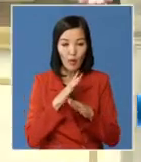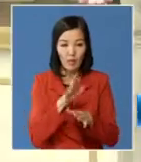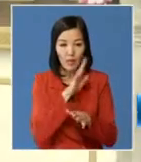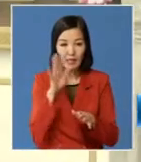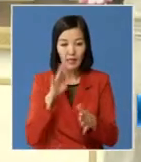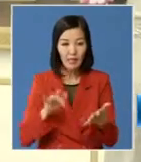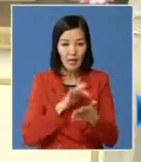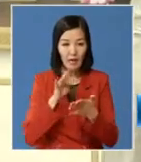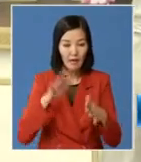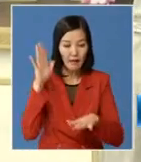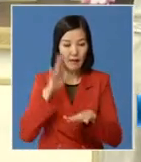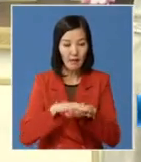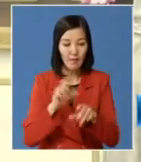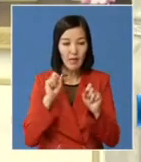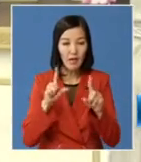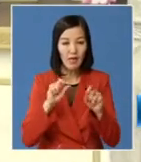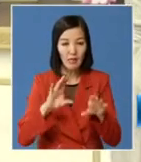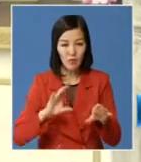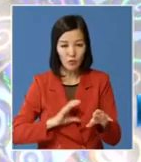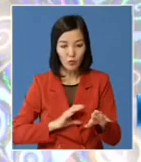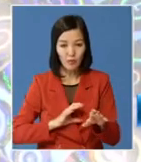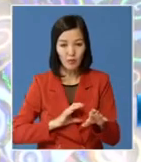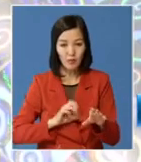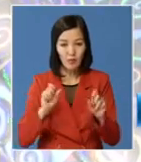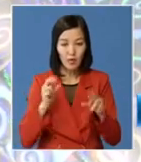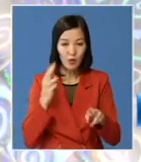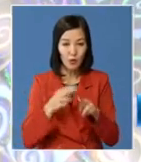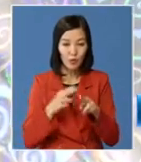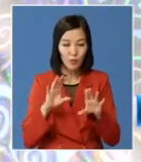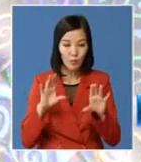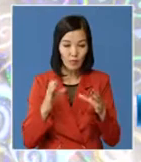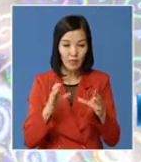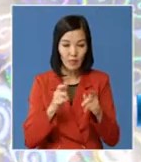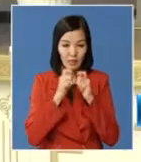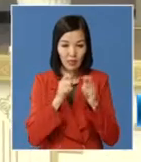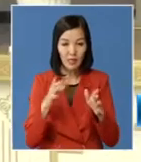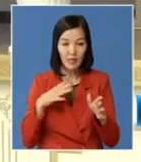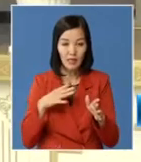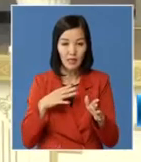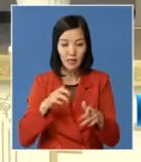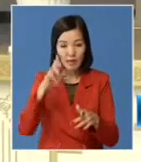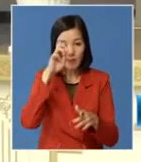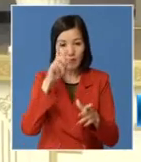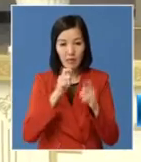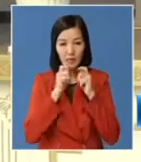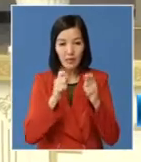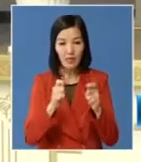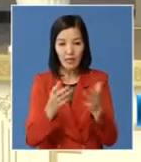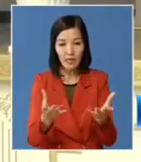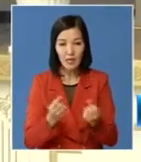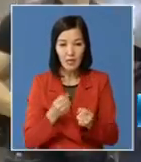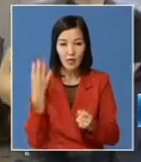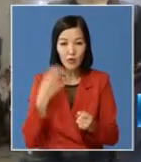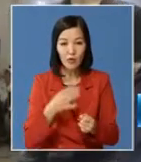қала басшысы алтын және күміс алқаларды тапсырды. Елбасының жарлығымен мемлекеттік наградаға ие болғандардың қатарында